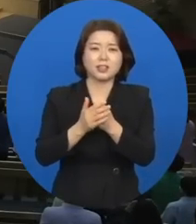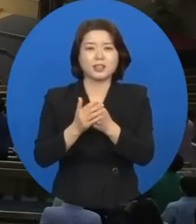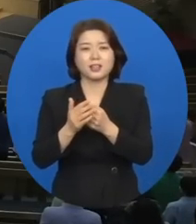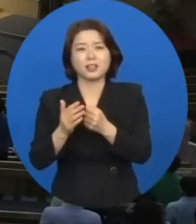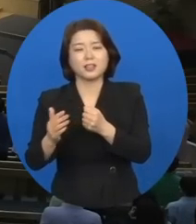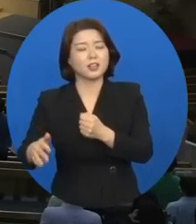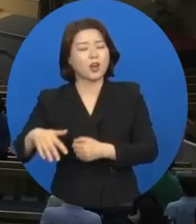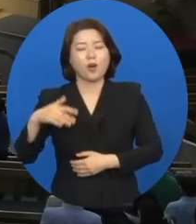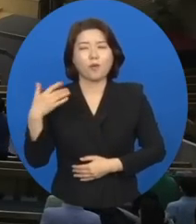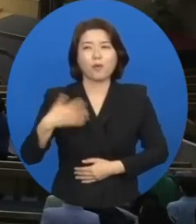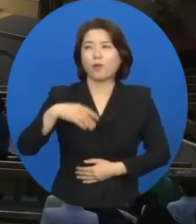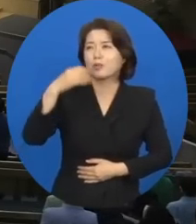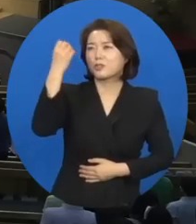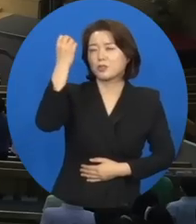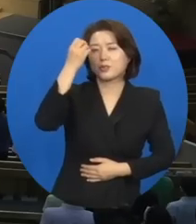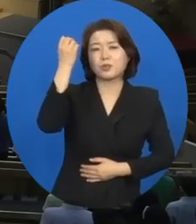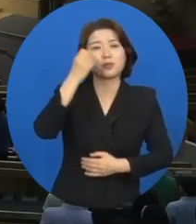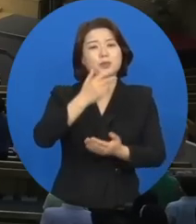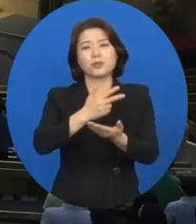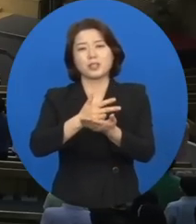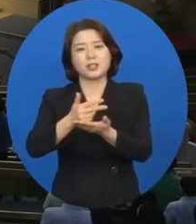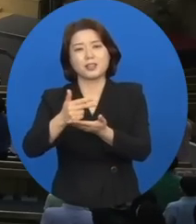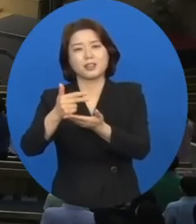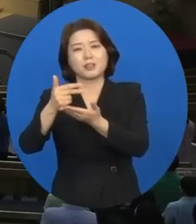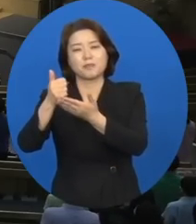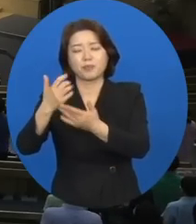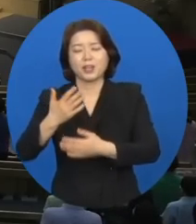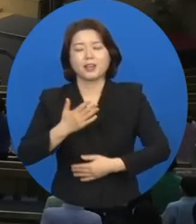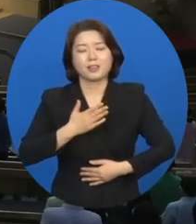있으니 오